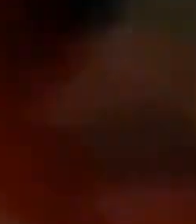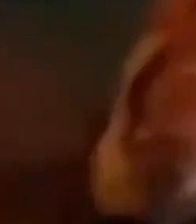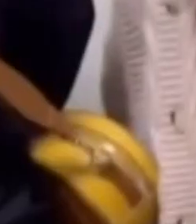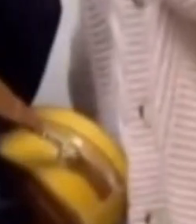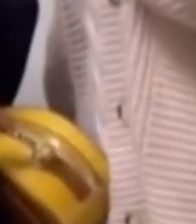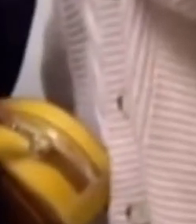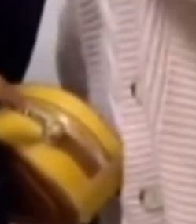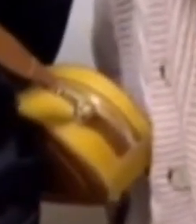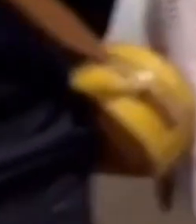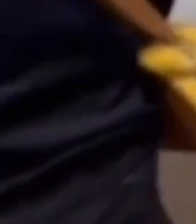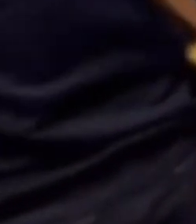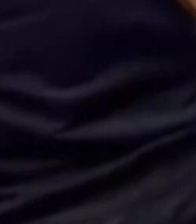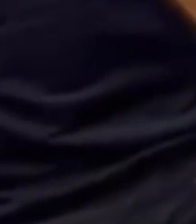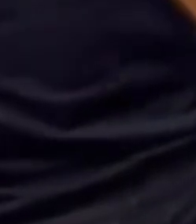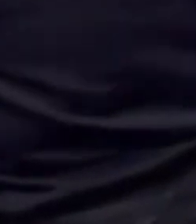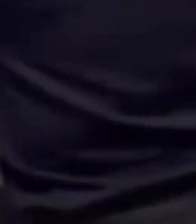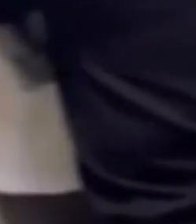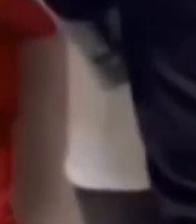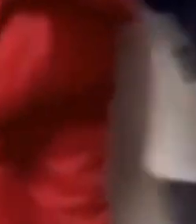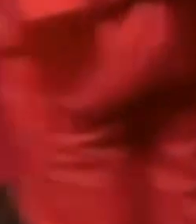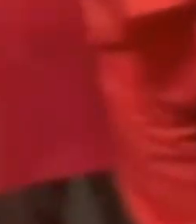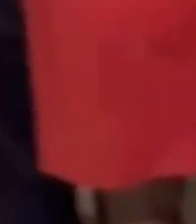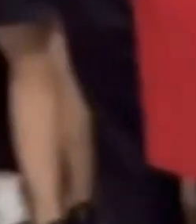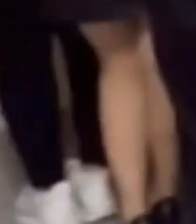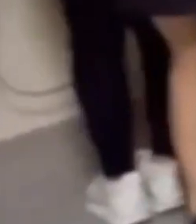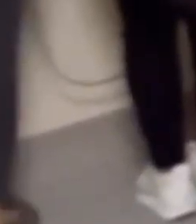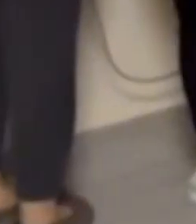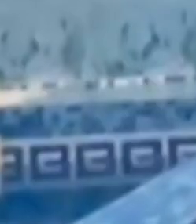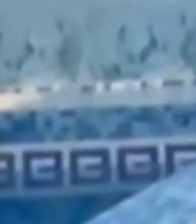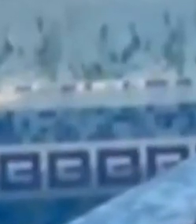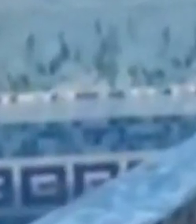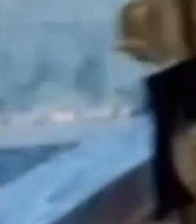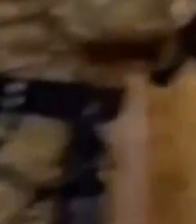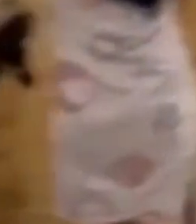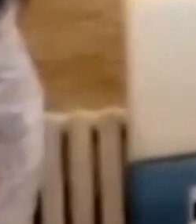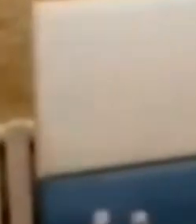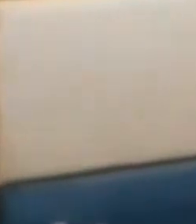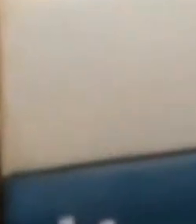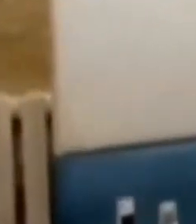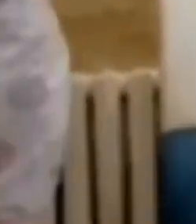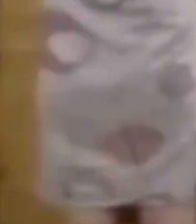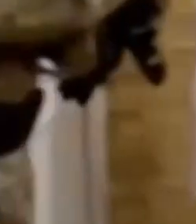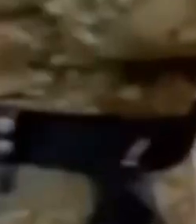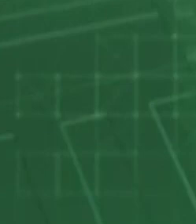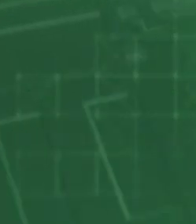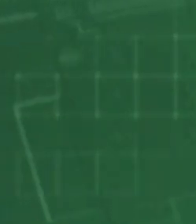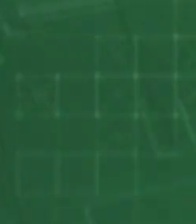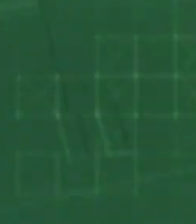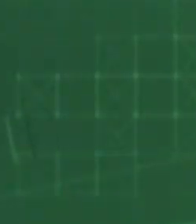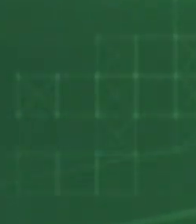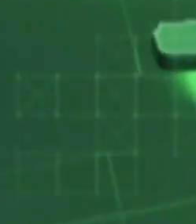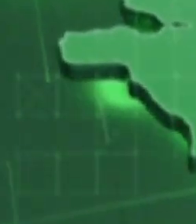занятие проституцией полиции задержали трех сестер сутенер сколько человек стали жертвами сексуального рабства